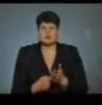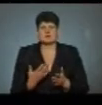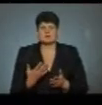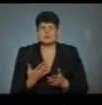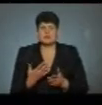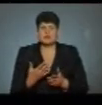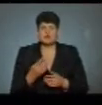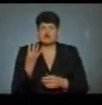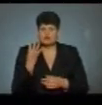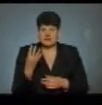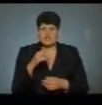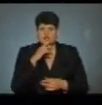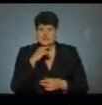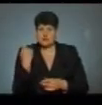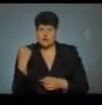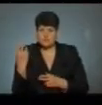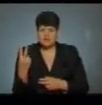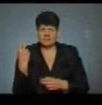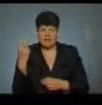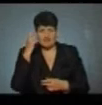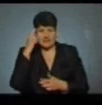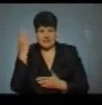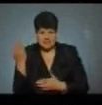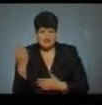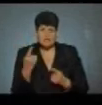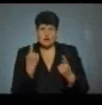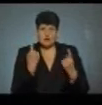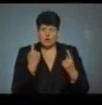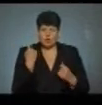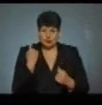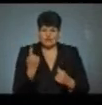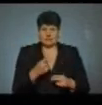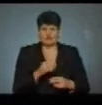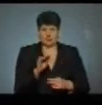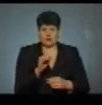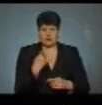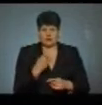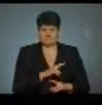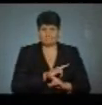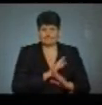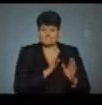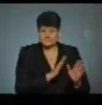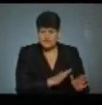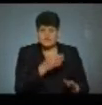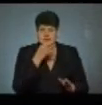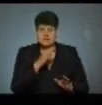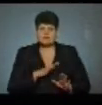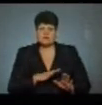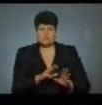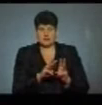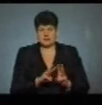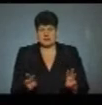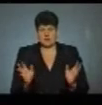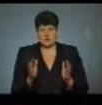COVID-19. 4 в Чернівецькій області, 2 у Києві та 1 летальний у Житомирській, повідомив заступник міністра охорони здоров'я Віктор